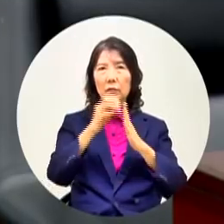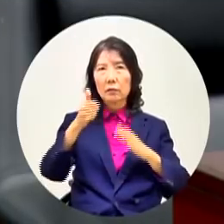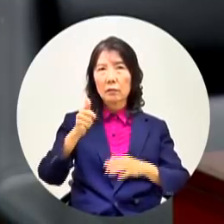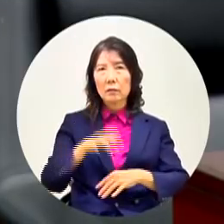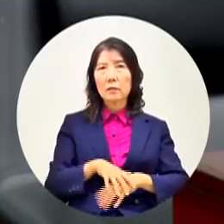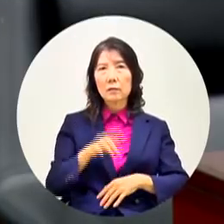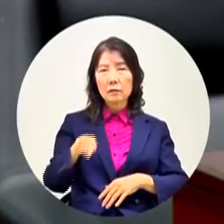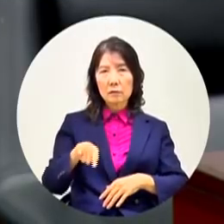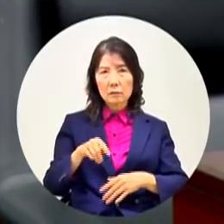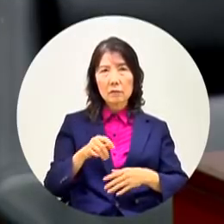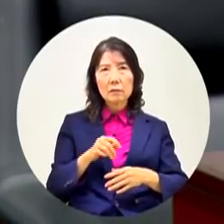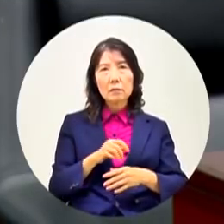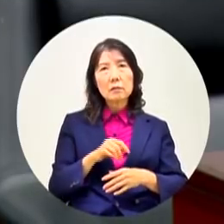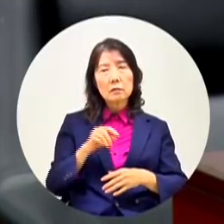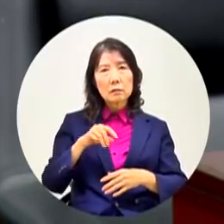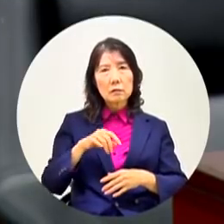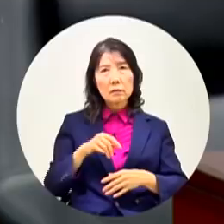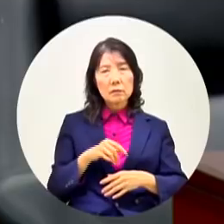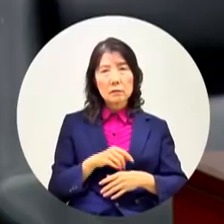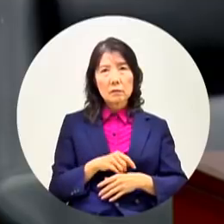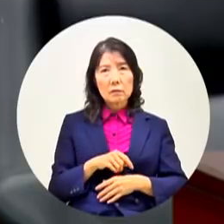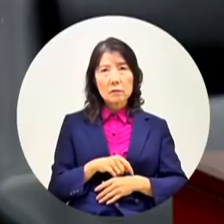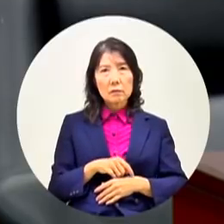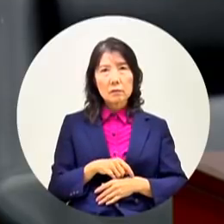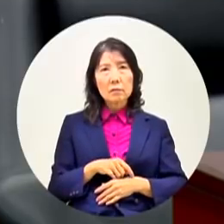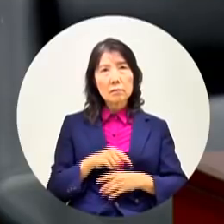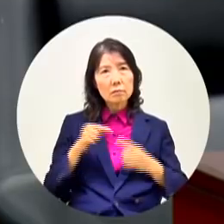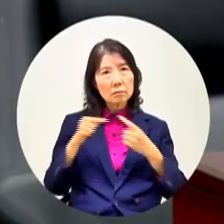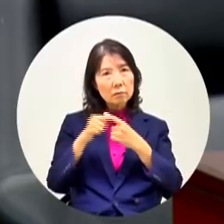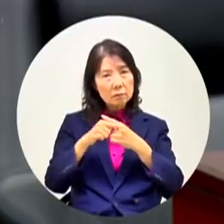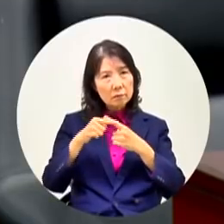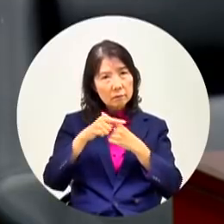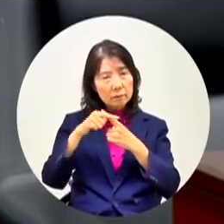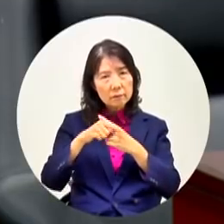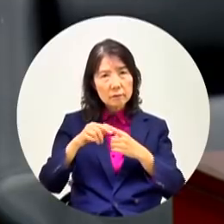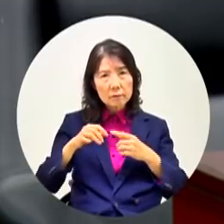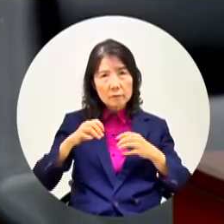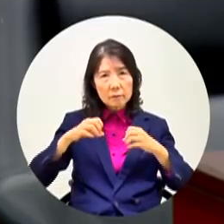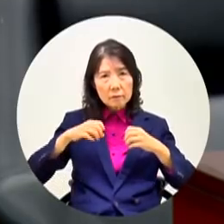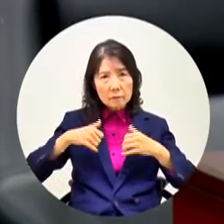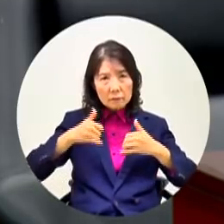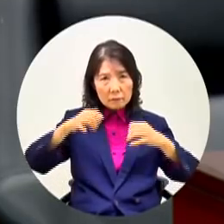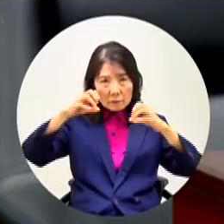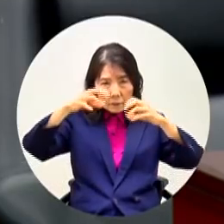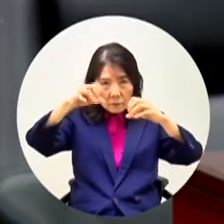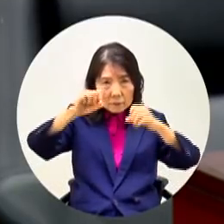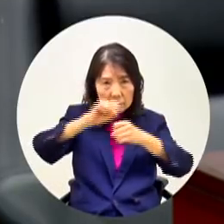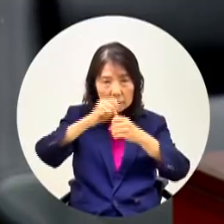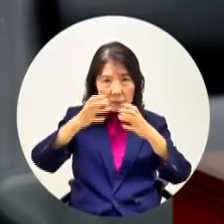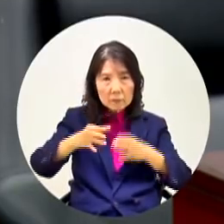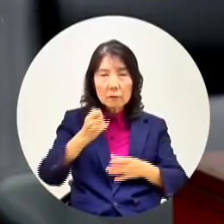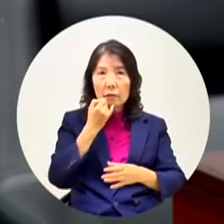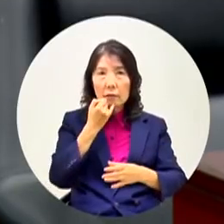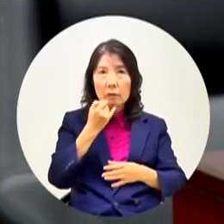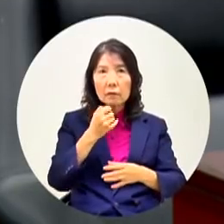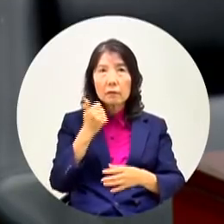供这个地方。我们来研议这个路灯怎样去增设，哦，这个是要谁来答